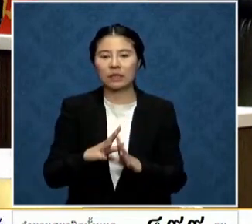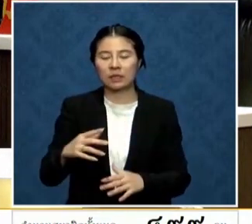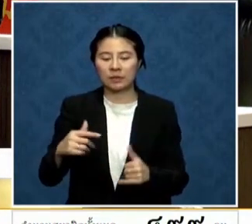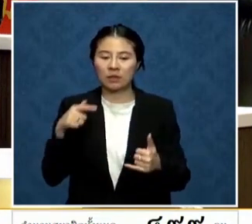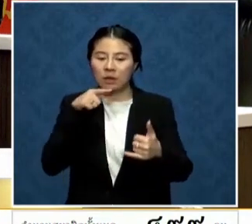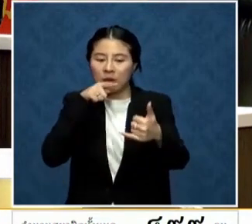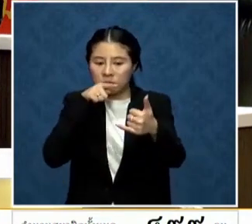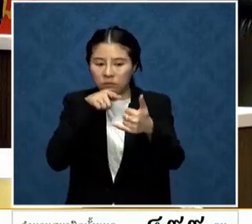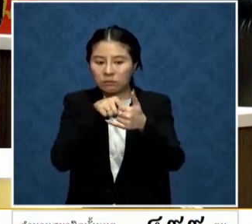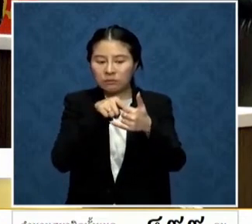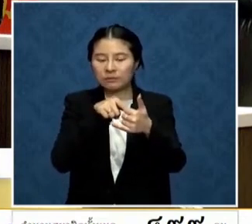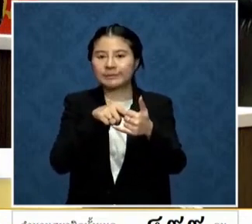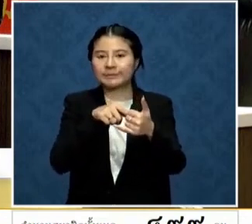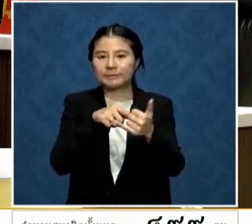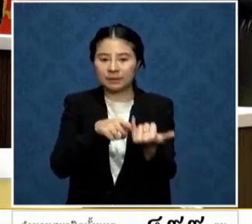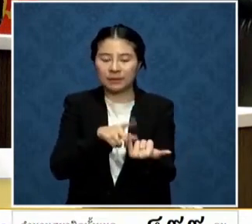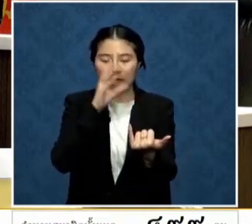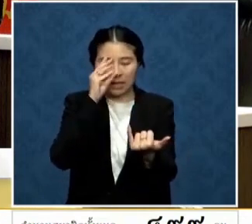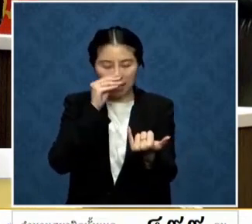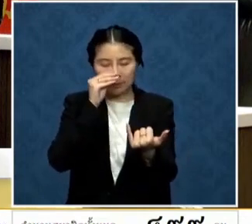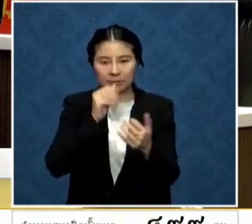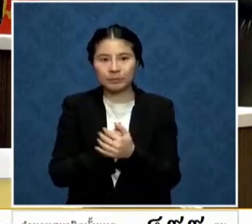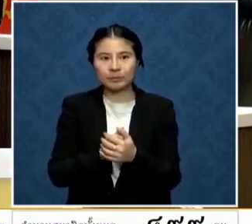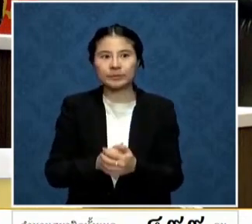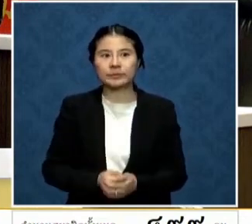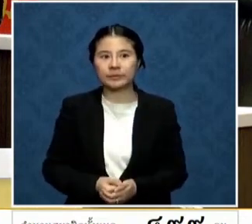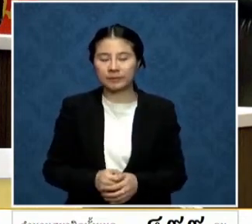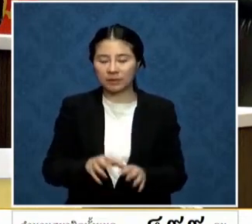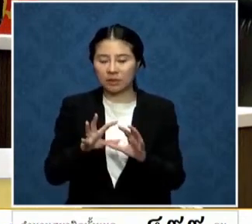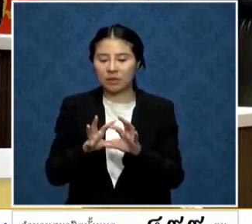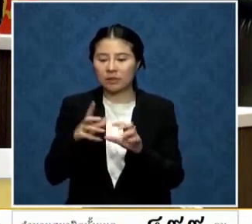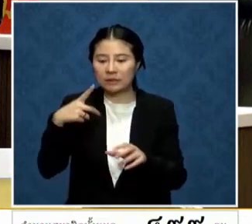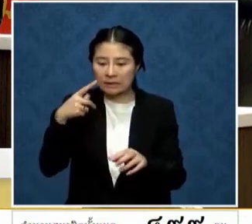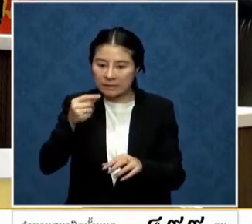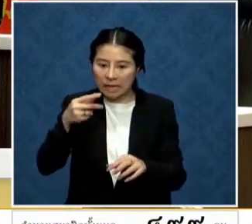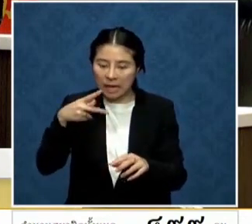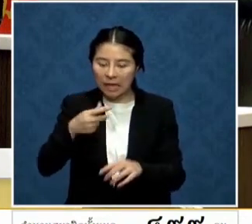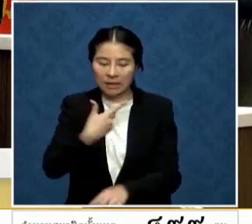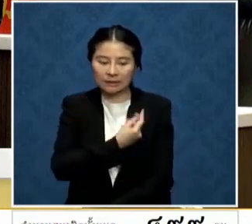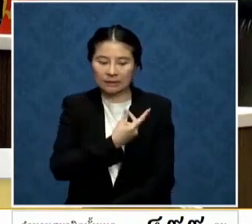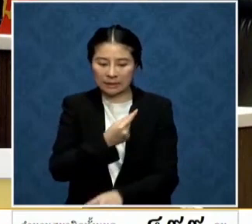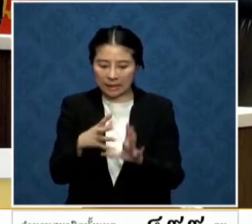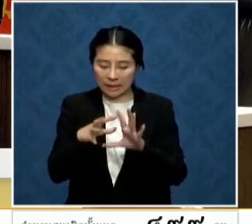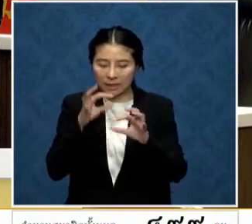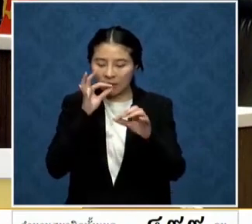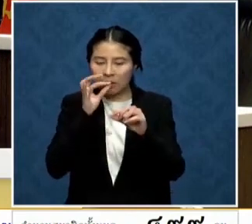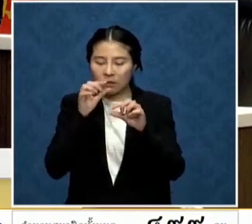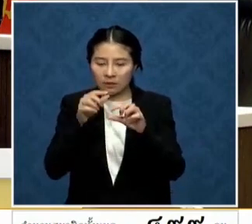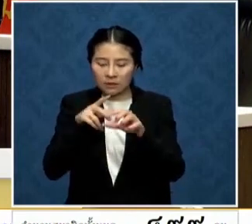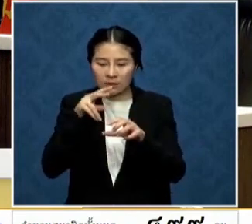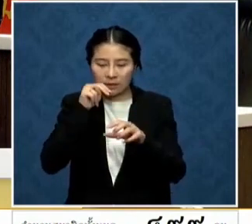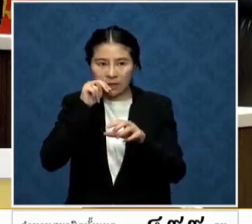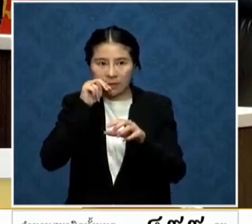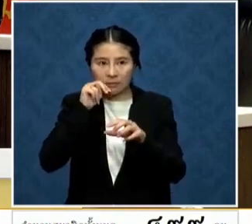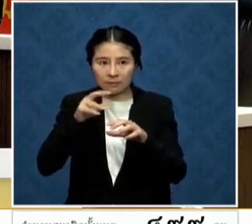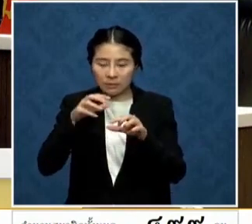แก๊งลักลิงใช้นะครับมีการนำของเหลวใส่หลอดฉีดยานะครับที่พบในที่กกดเหตุเป็นเอ่อ